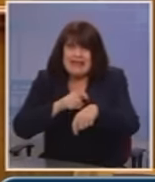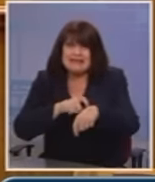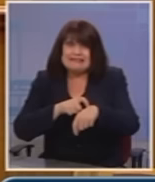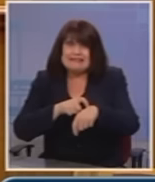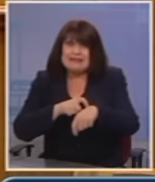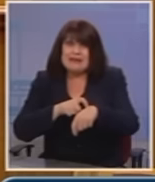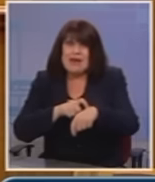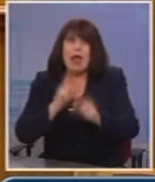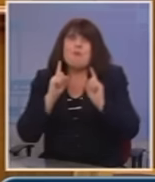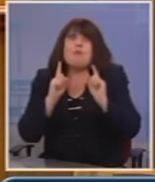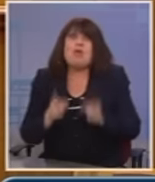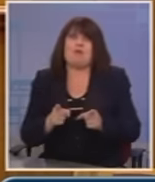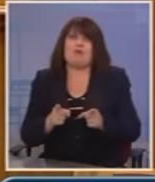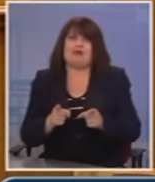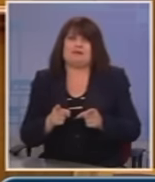από μια απόφαση.